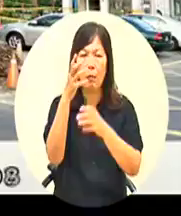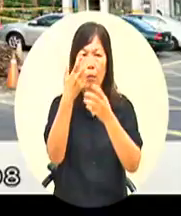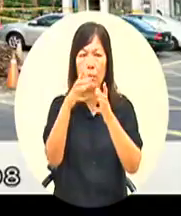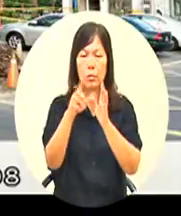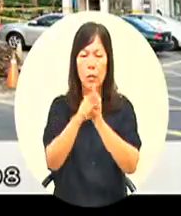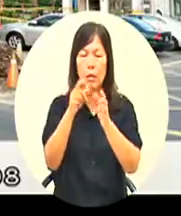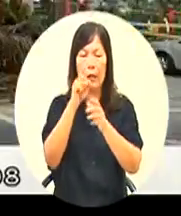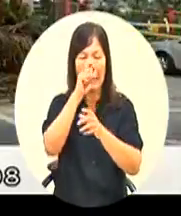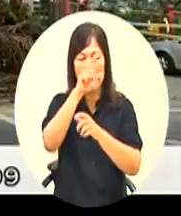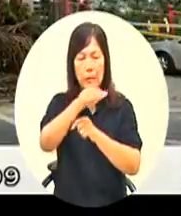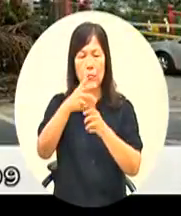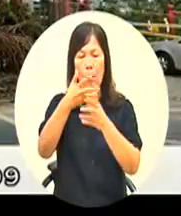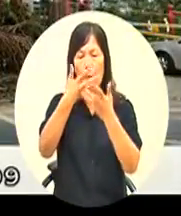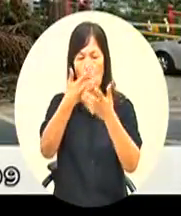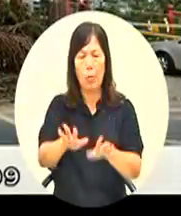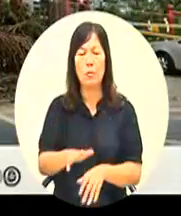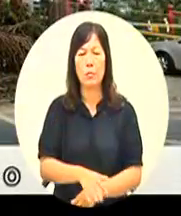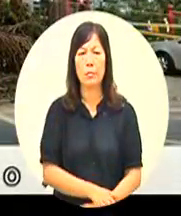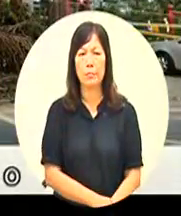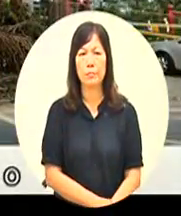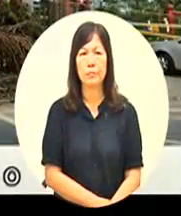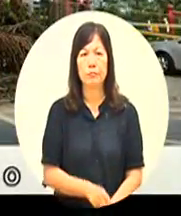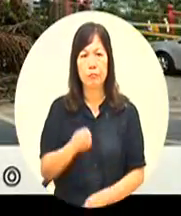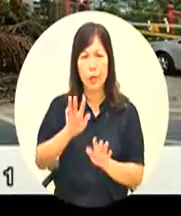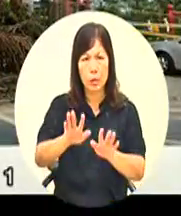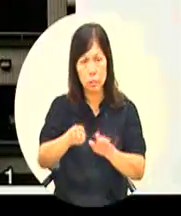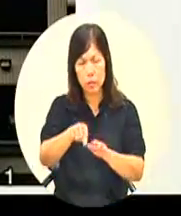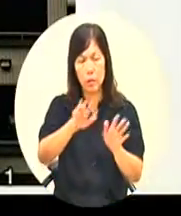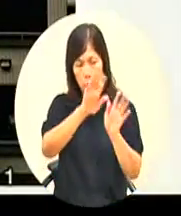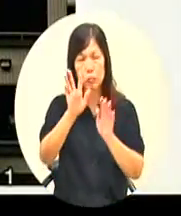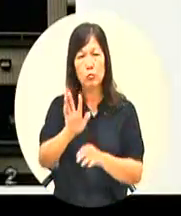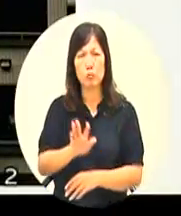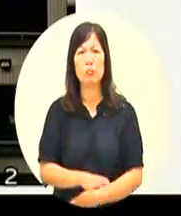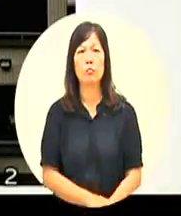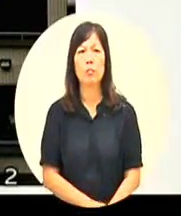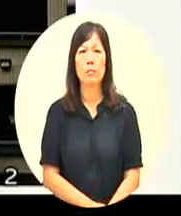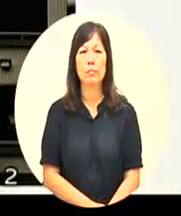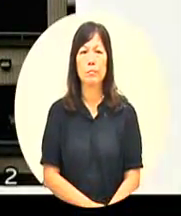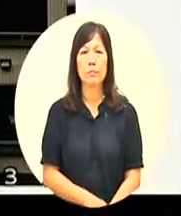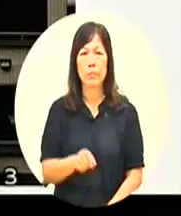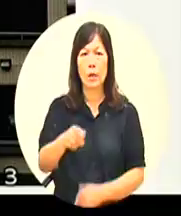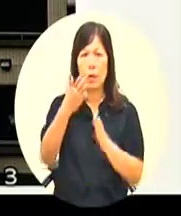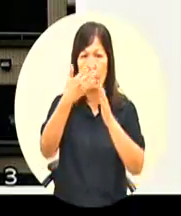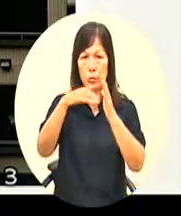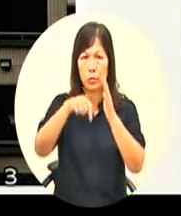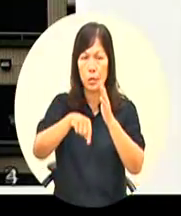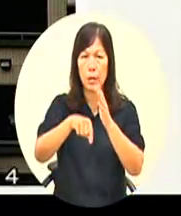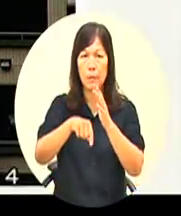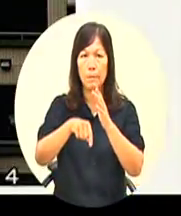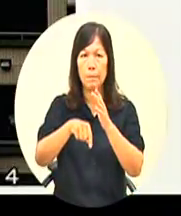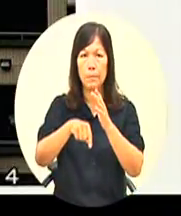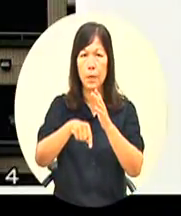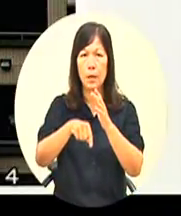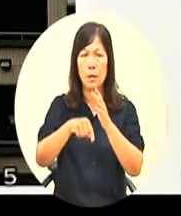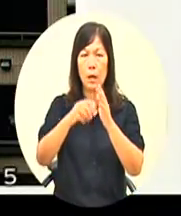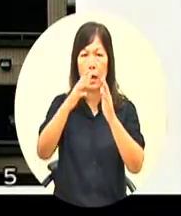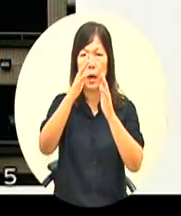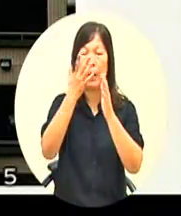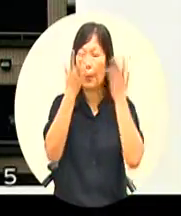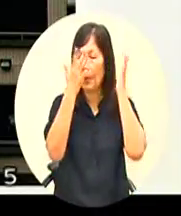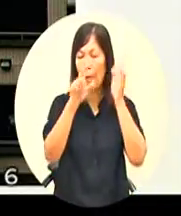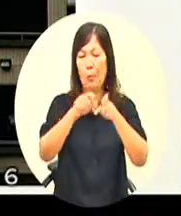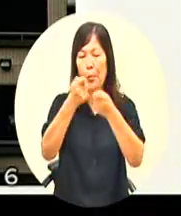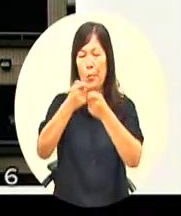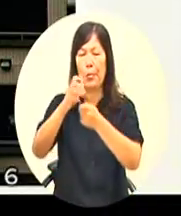后的垃圾哈。那这是他们现在目前的状况。然后这个是学校哈，这个采光罩玻璃都已经破